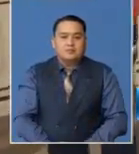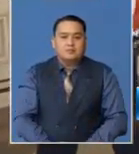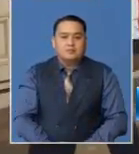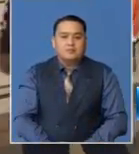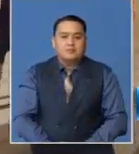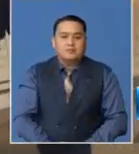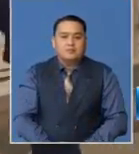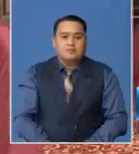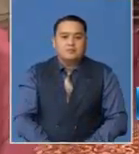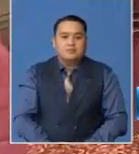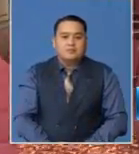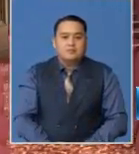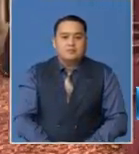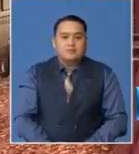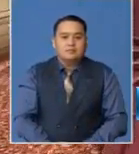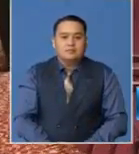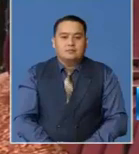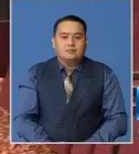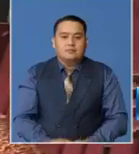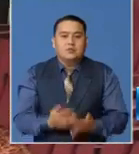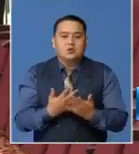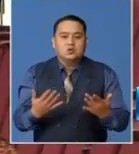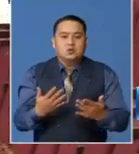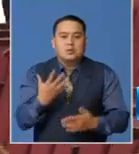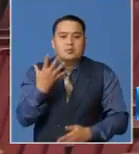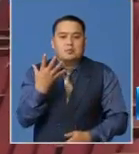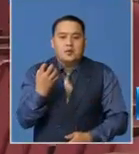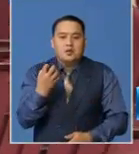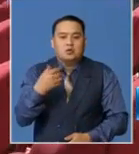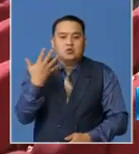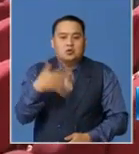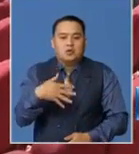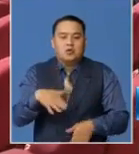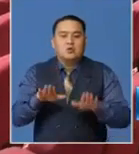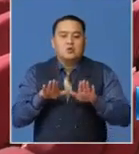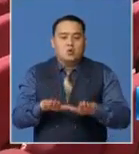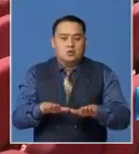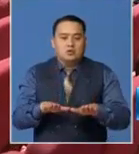вот там кофе order by sheet едут